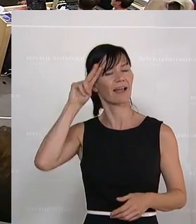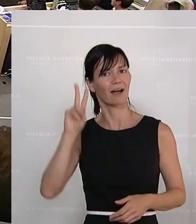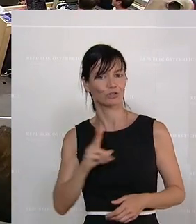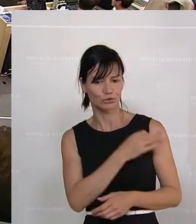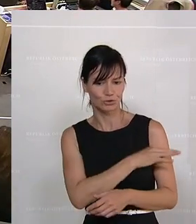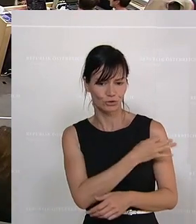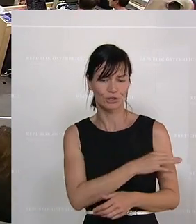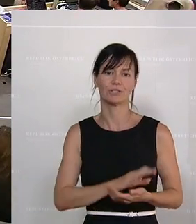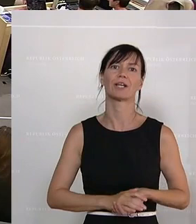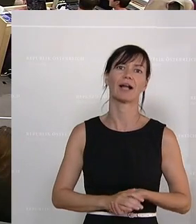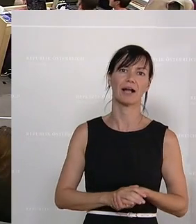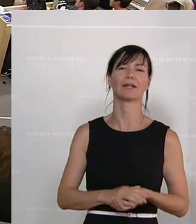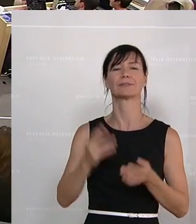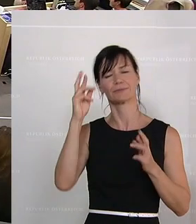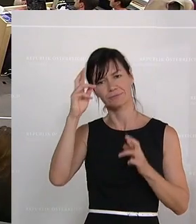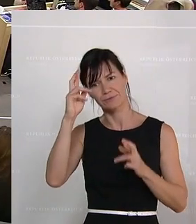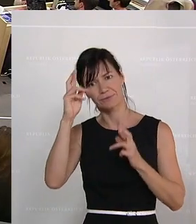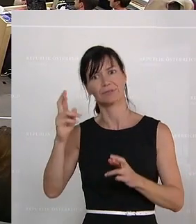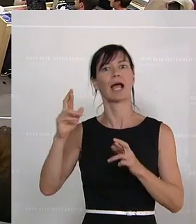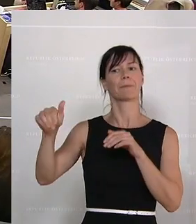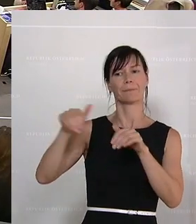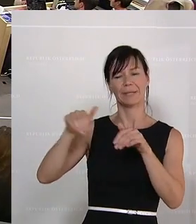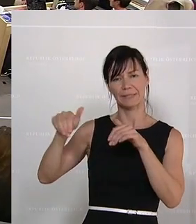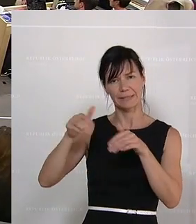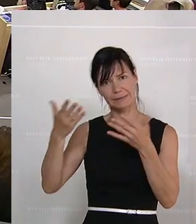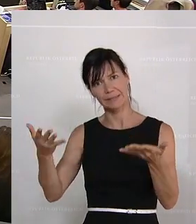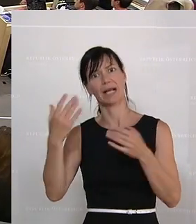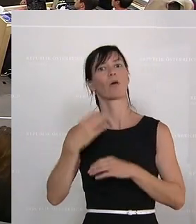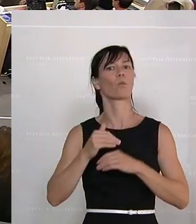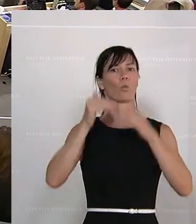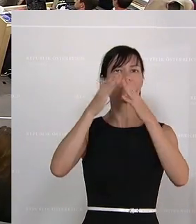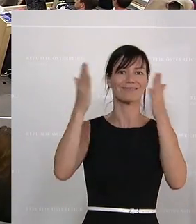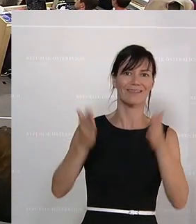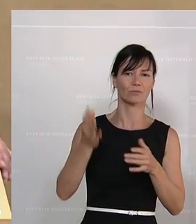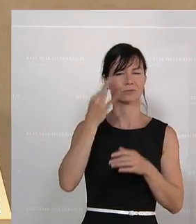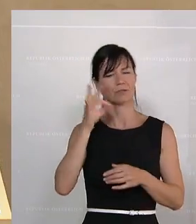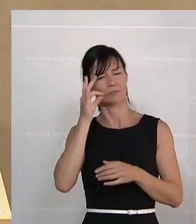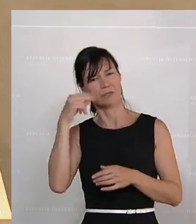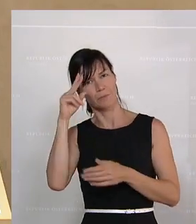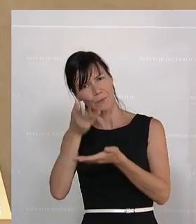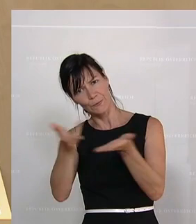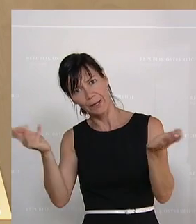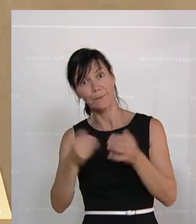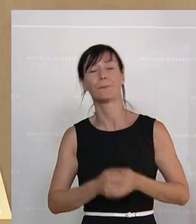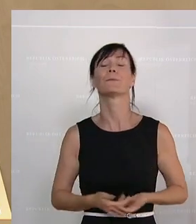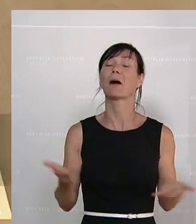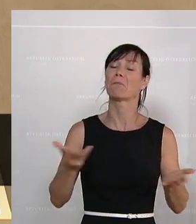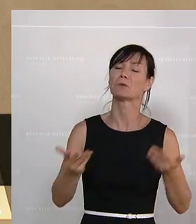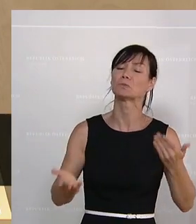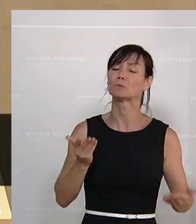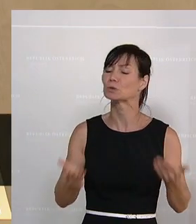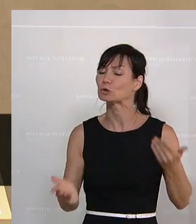geschützten tieren ministerin minister hohes haus geschätzter damen und her ja was ist der unterschied oder was wäre der unterschied zwischen